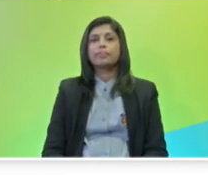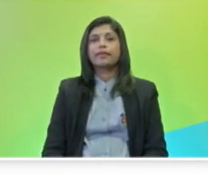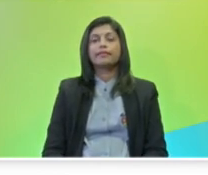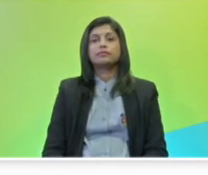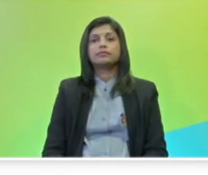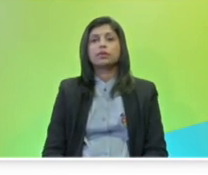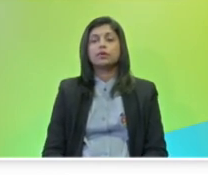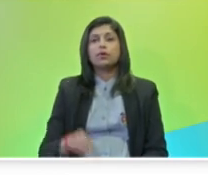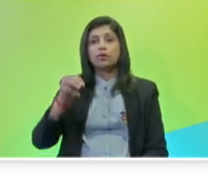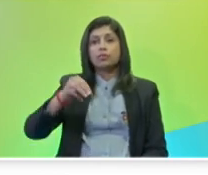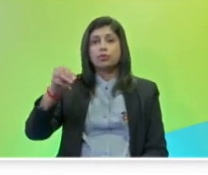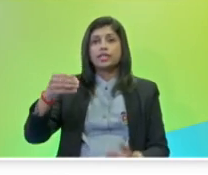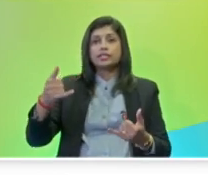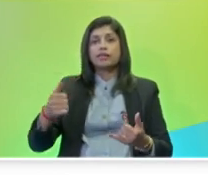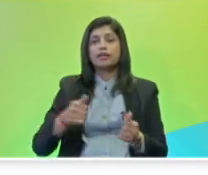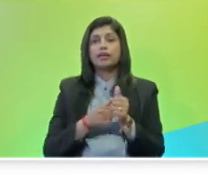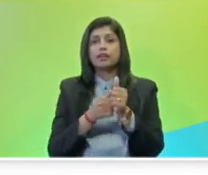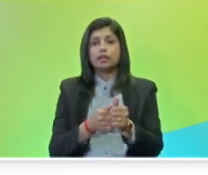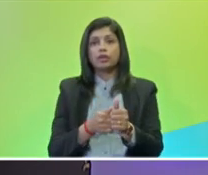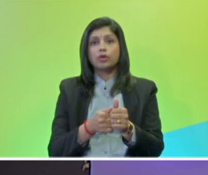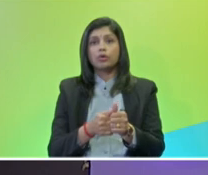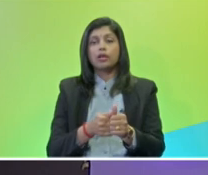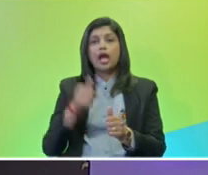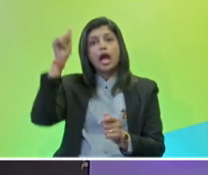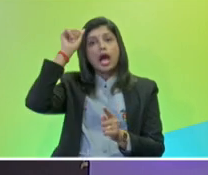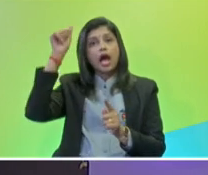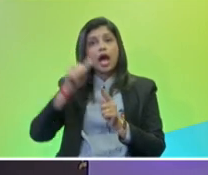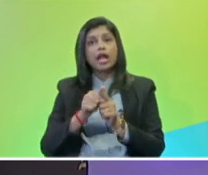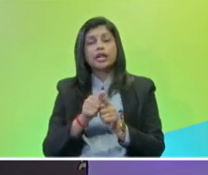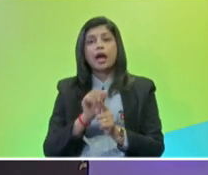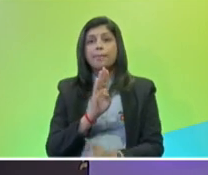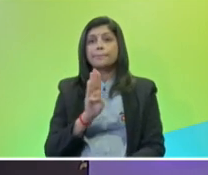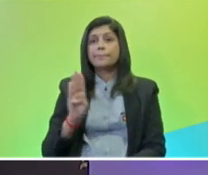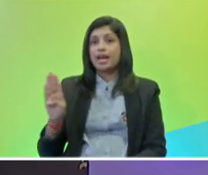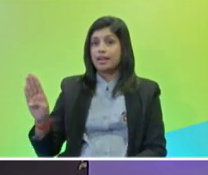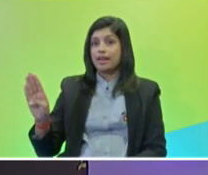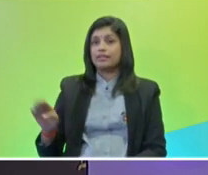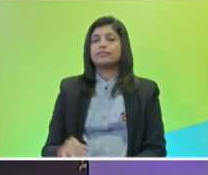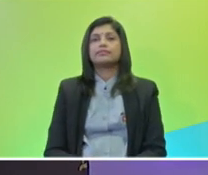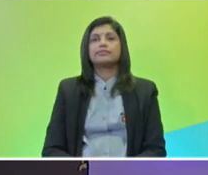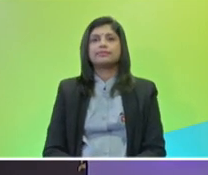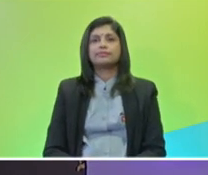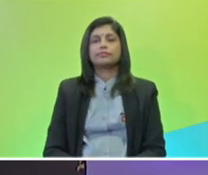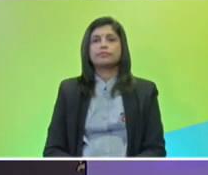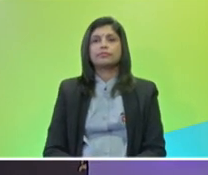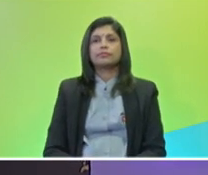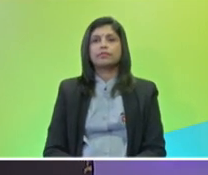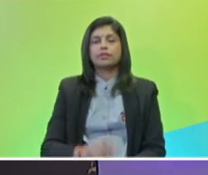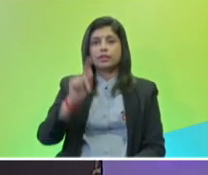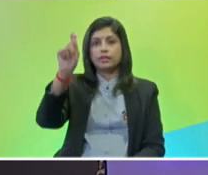barat jadi dekat sini Sebenarnya untuk mencapai tahap penguasaan satu